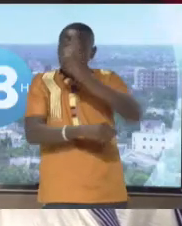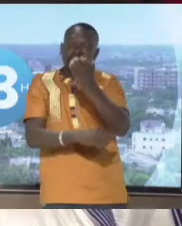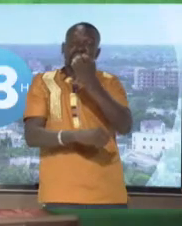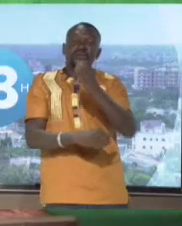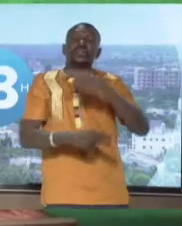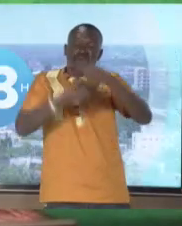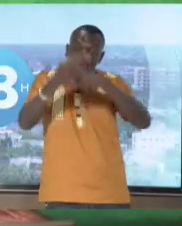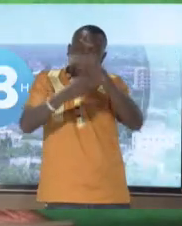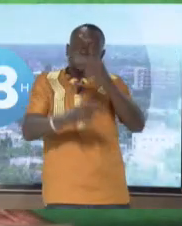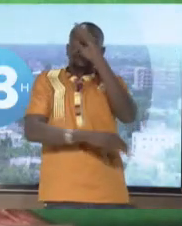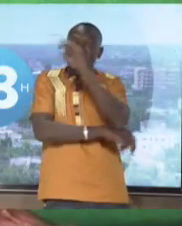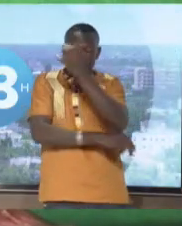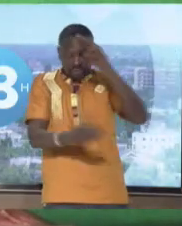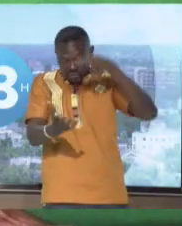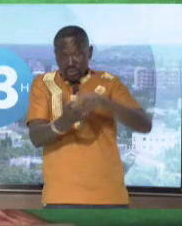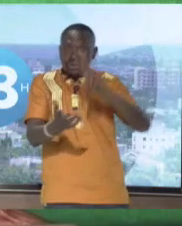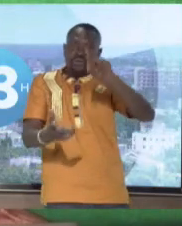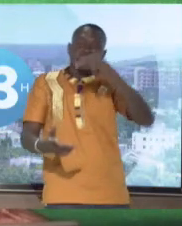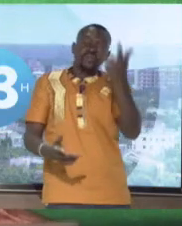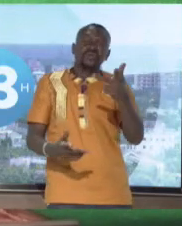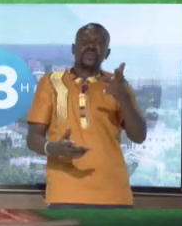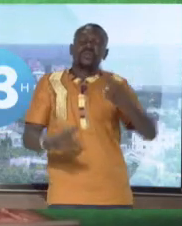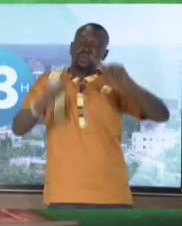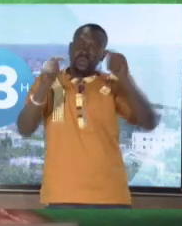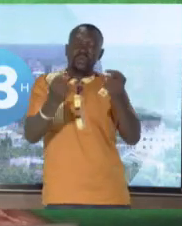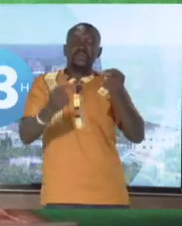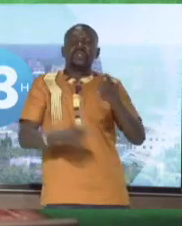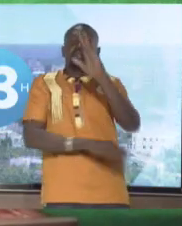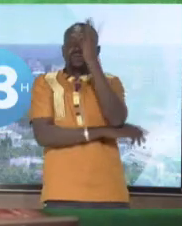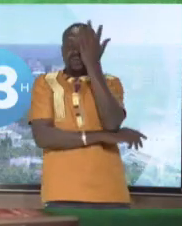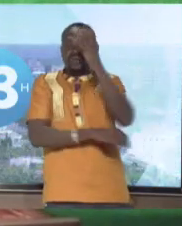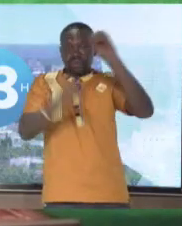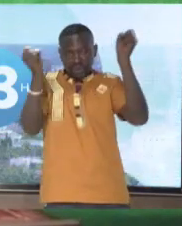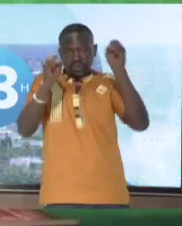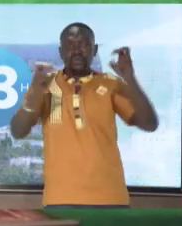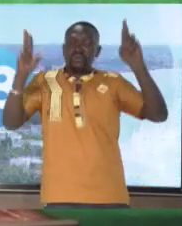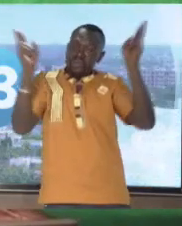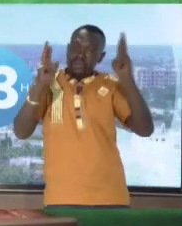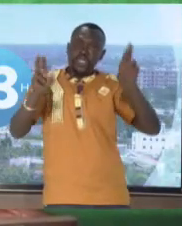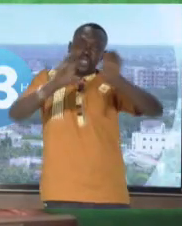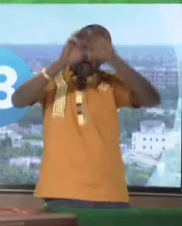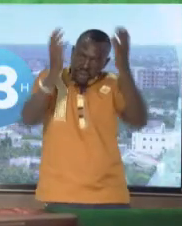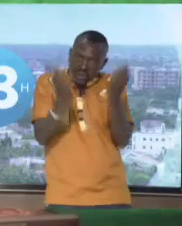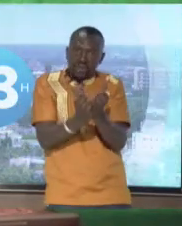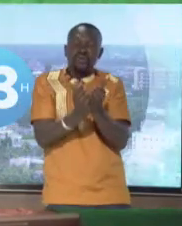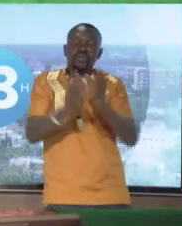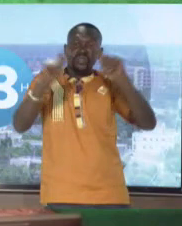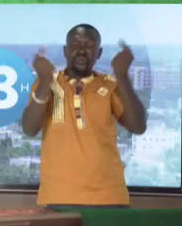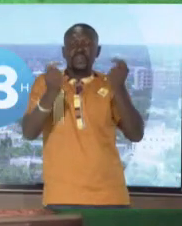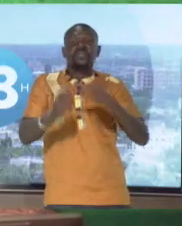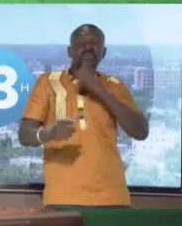2023, placée sous le thème « Arbre, symbole de résilience des communautés dans un contexte